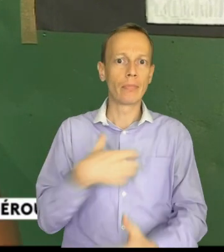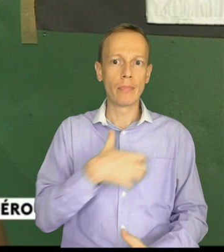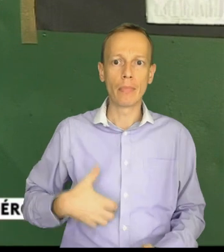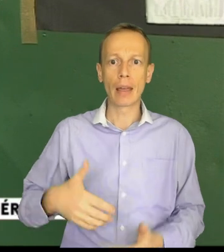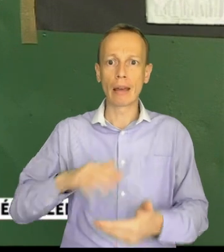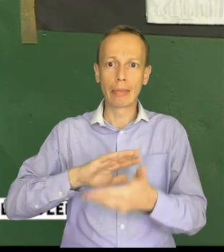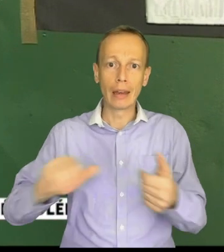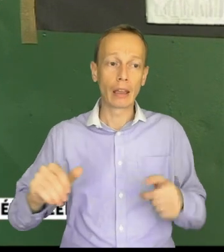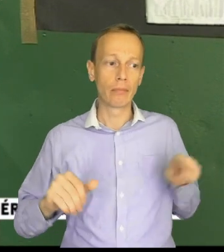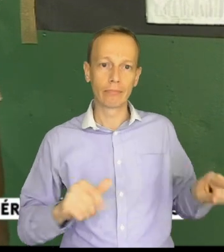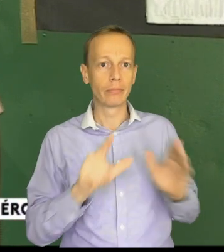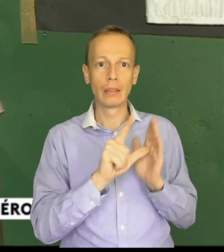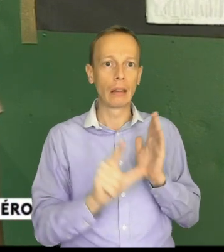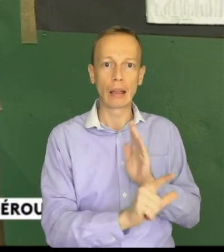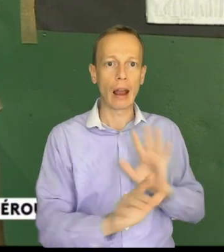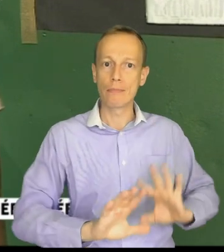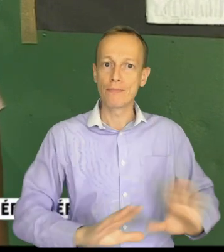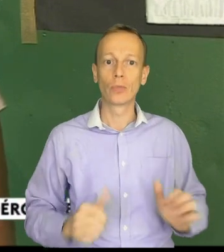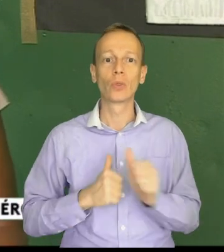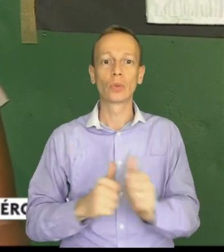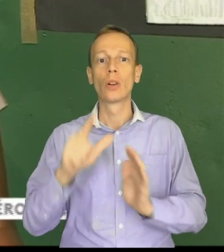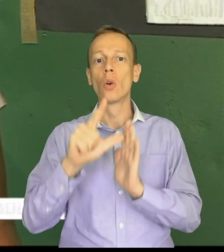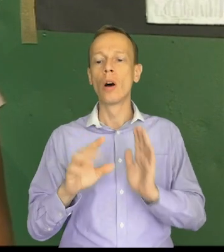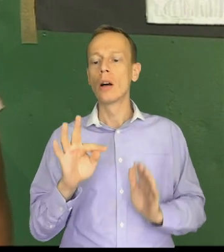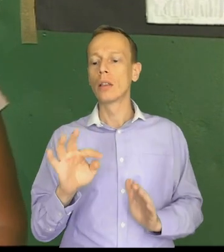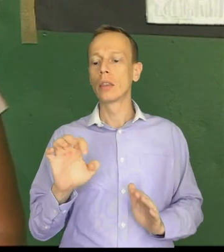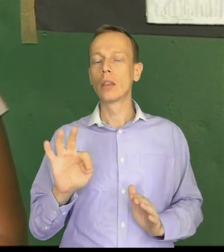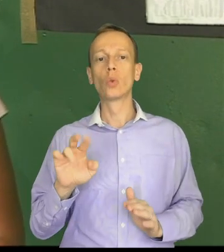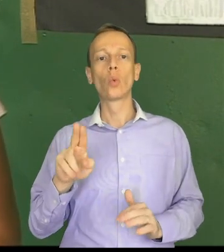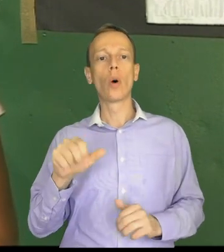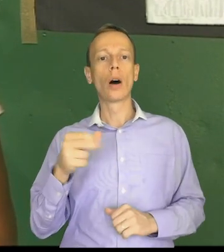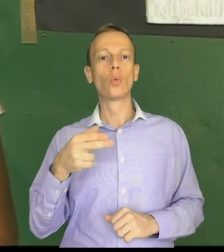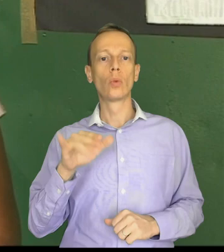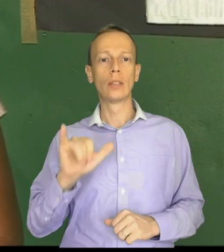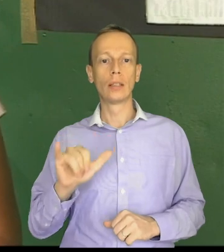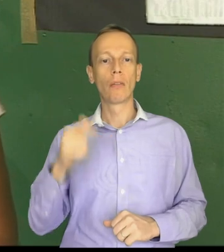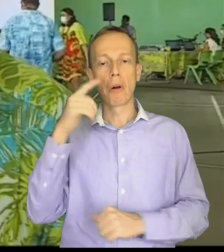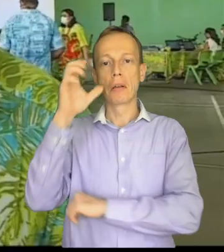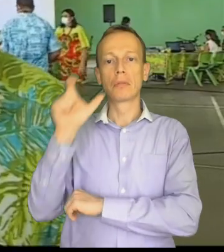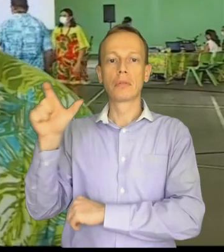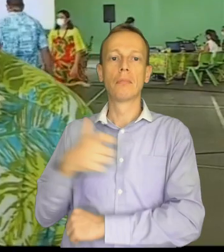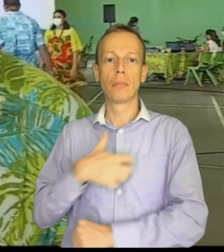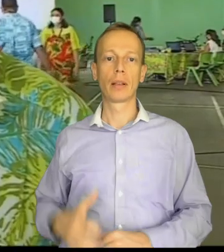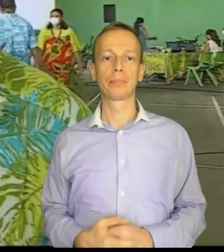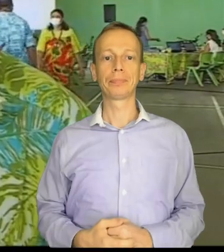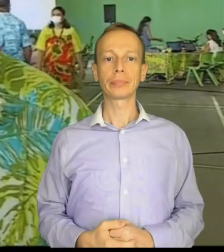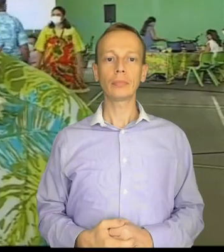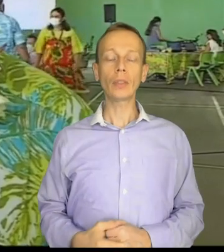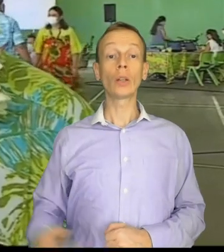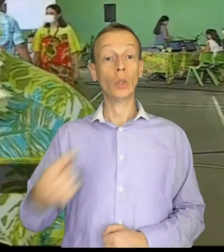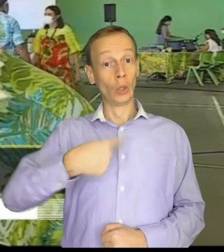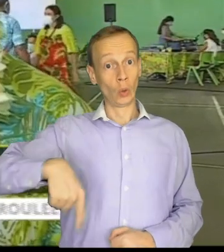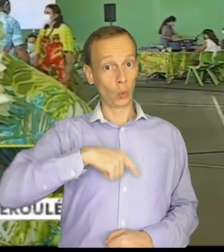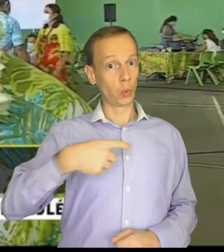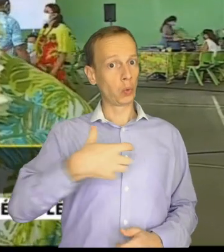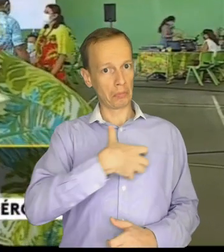qui est bien sûr illégal selon la loi Tétouanoui. Je vous propose d'écouter Evans Haumani. Nous, les Tawana qui ont